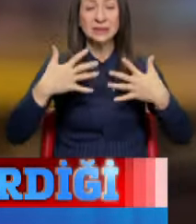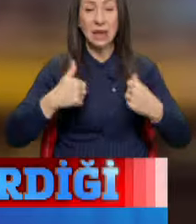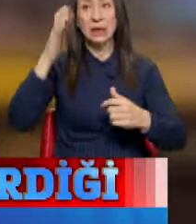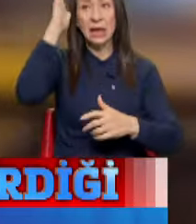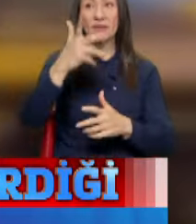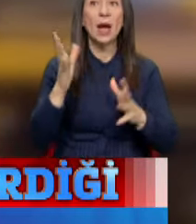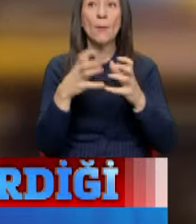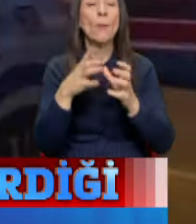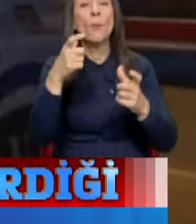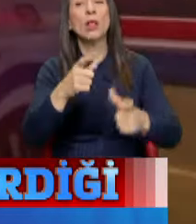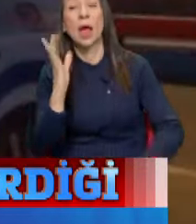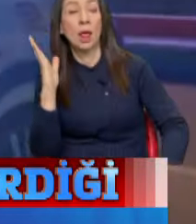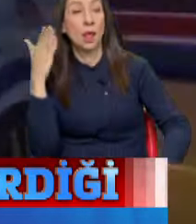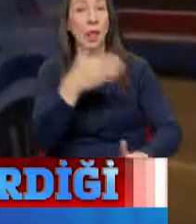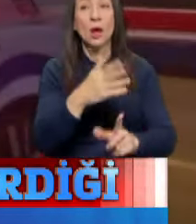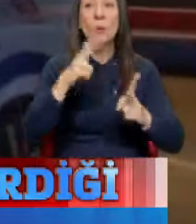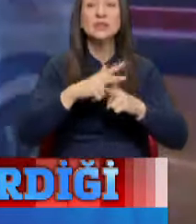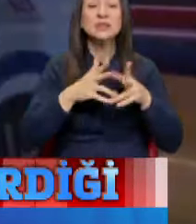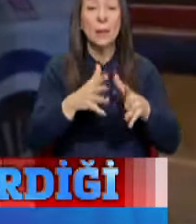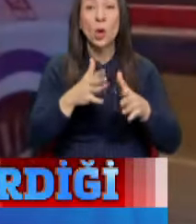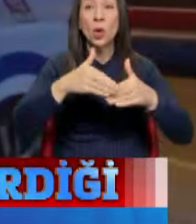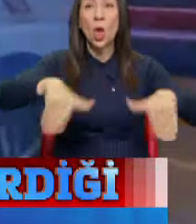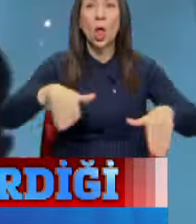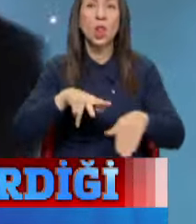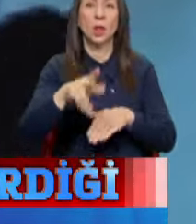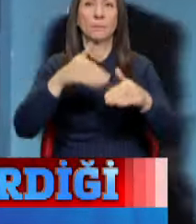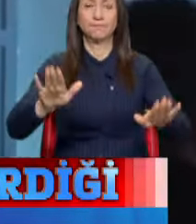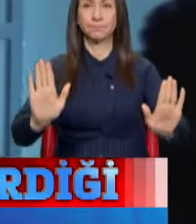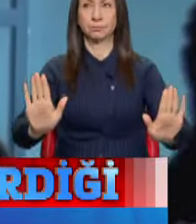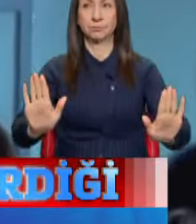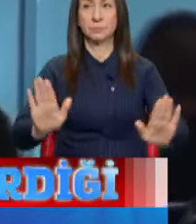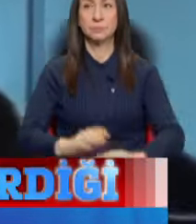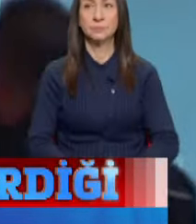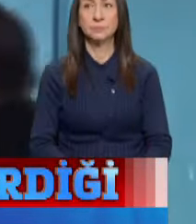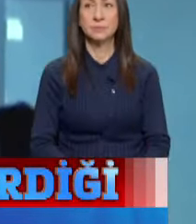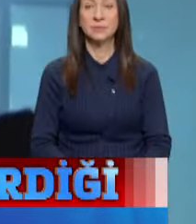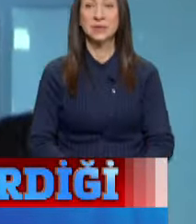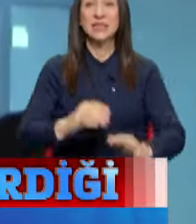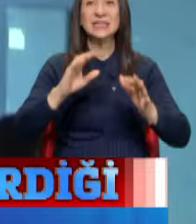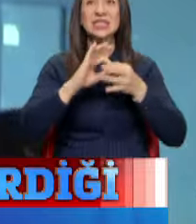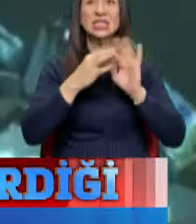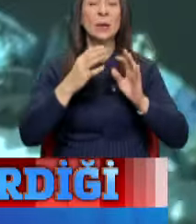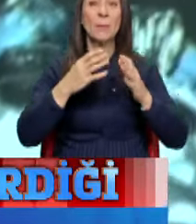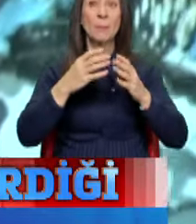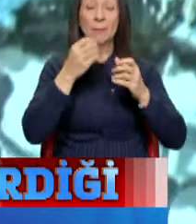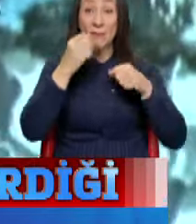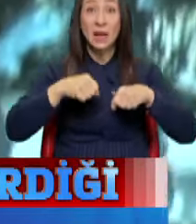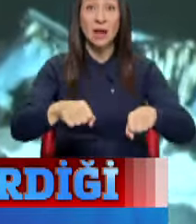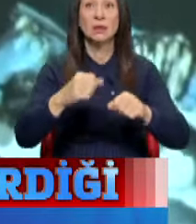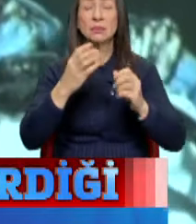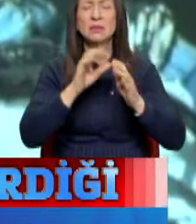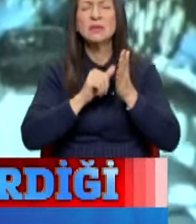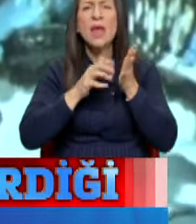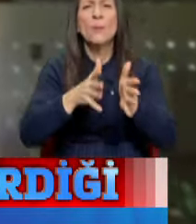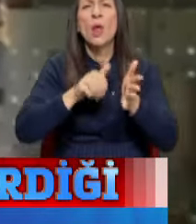itfaiye ekipleri bölgeye geldi polisler Deponun bulunduğu yolu trafiğe kapadı zincir marketin deposu tamamen yandı